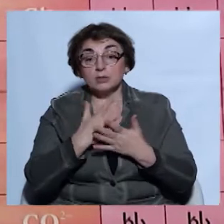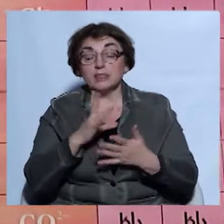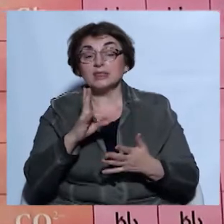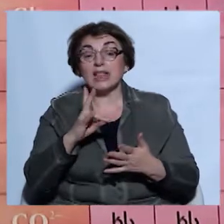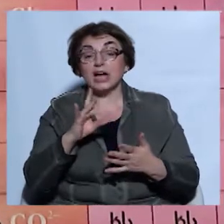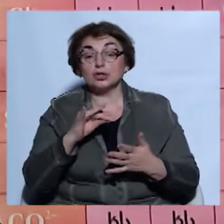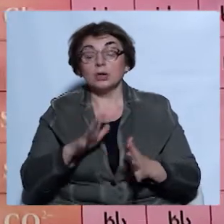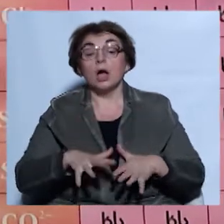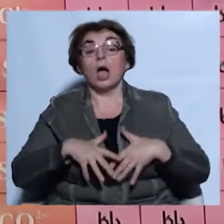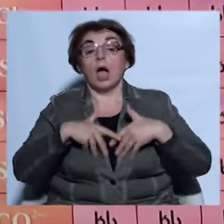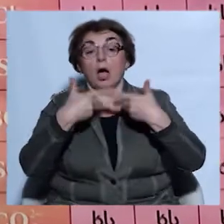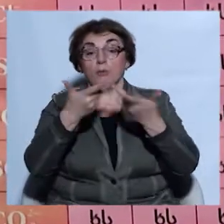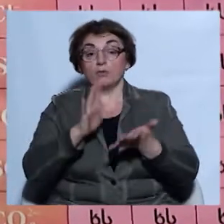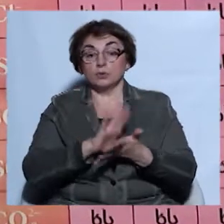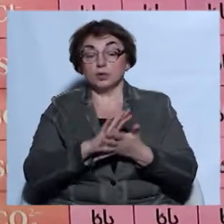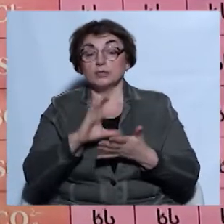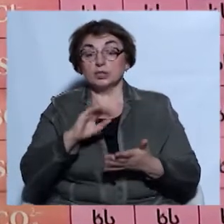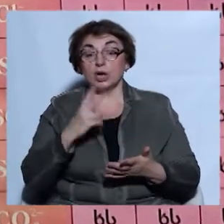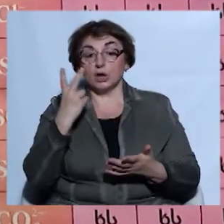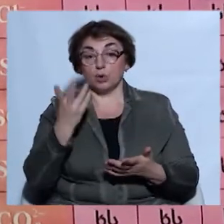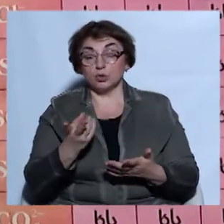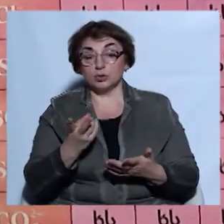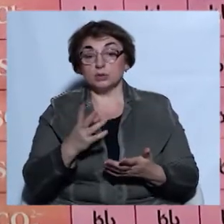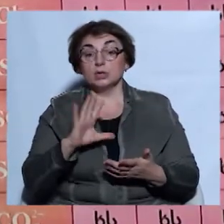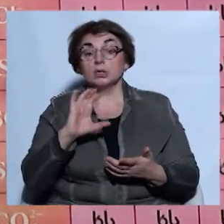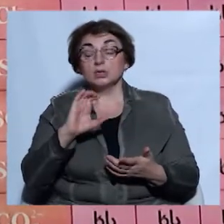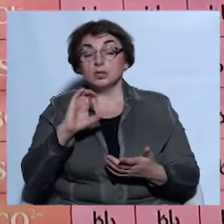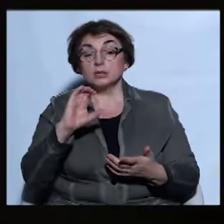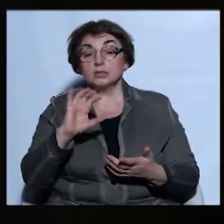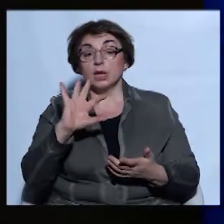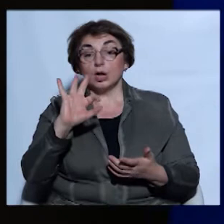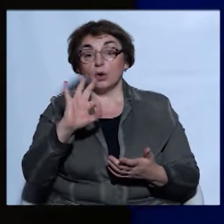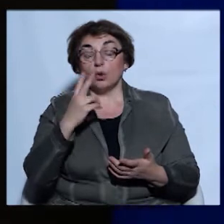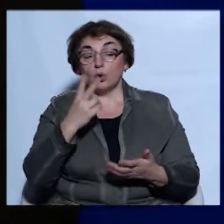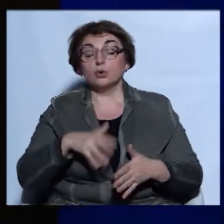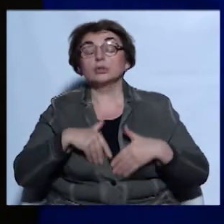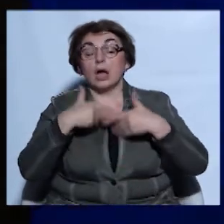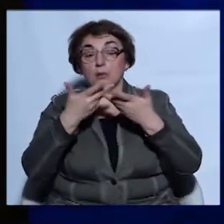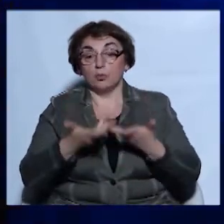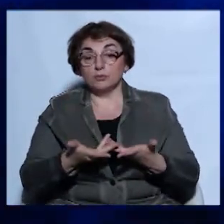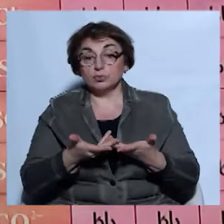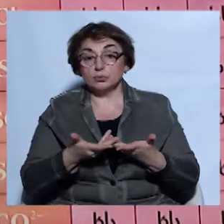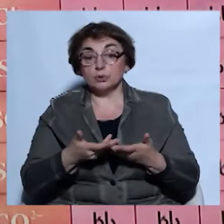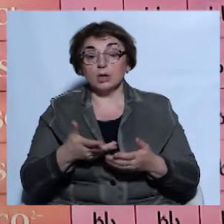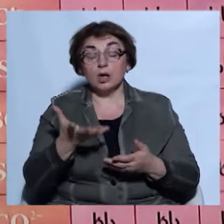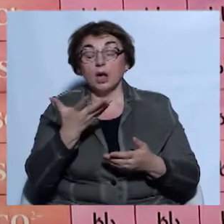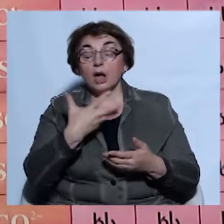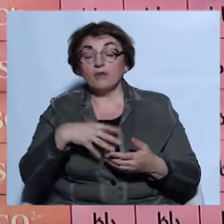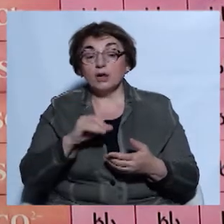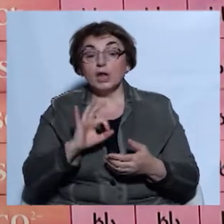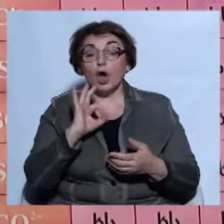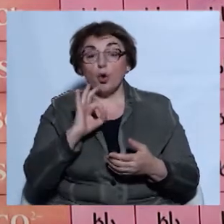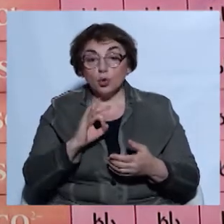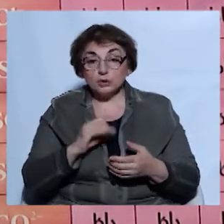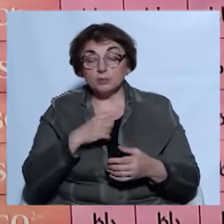ნახშიროჟანგს ამოვისუნთქავთ ჩვენ ცოცხალი ორგანიზმები, ეს არის CO2, ყველა ოქსიდს